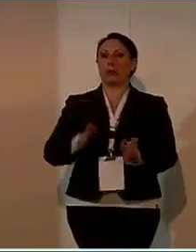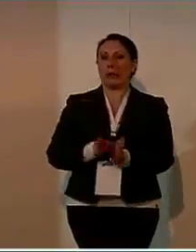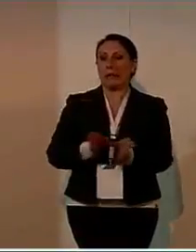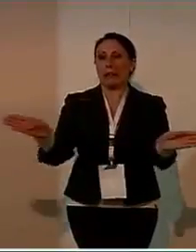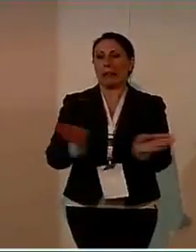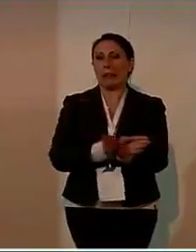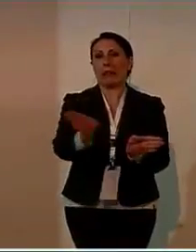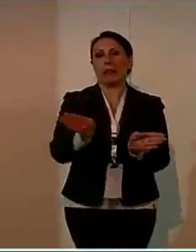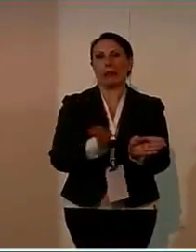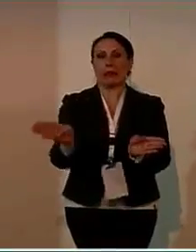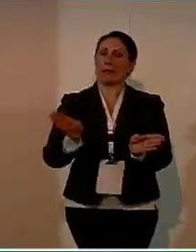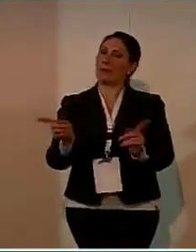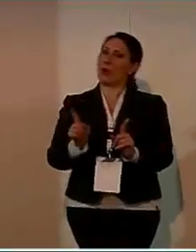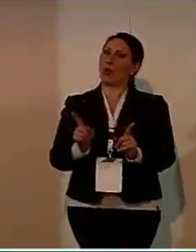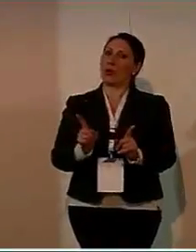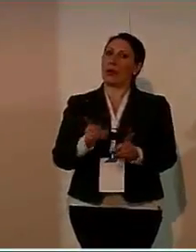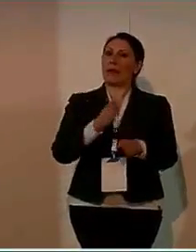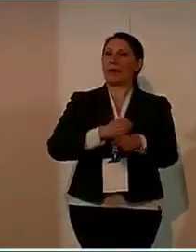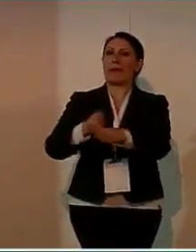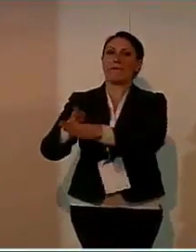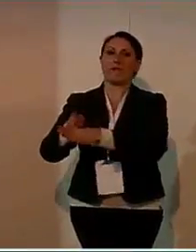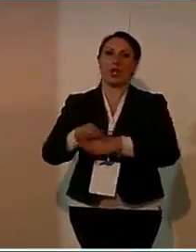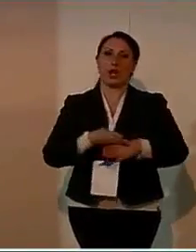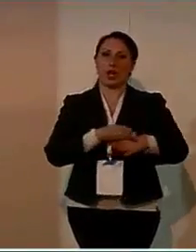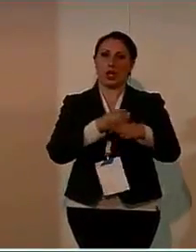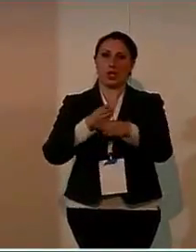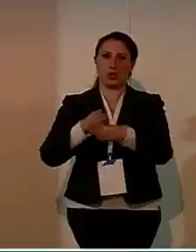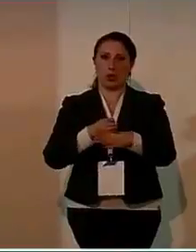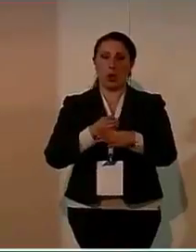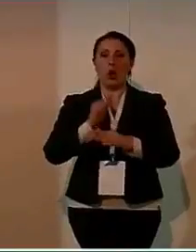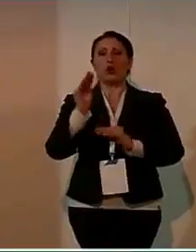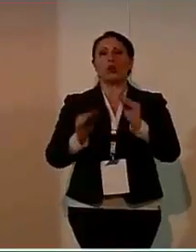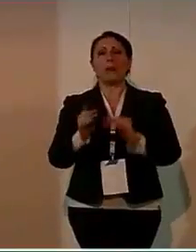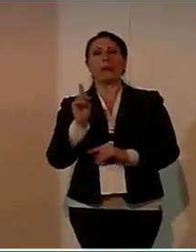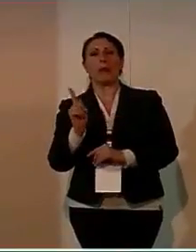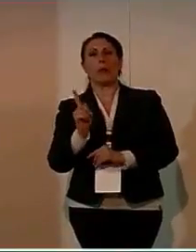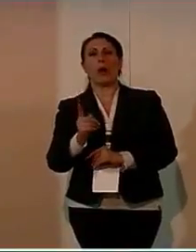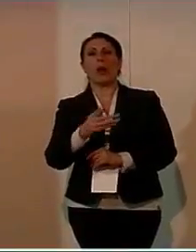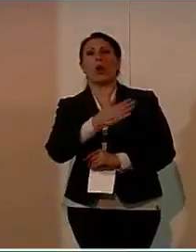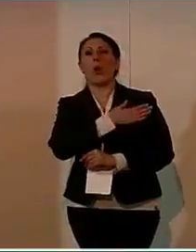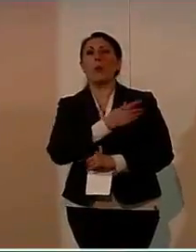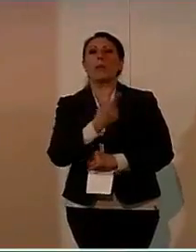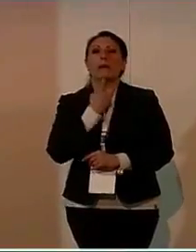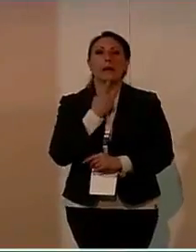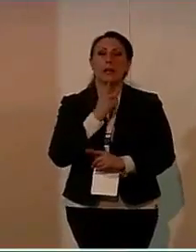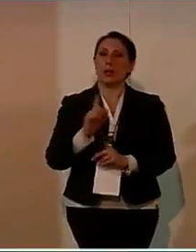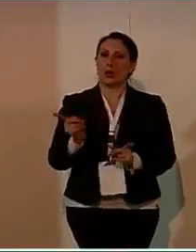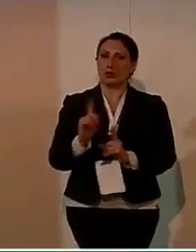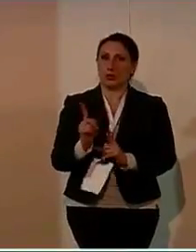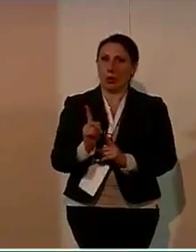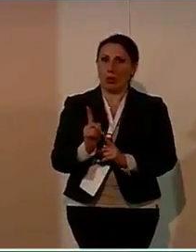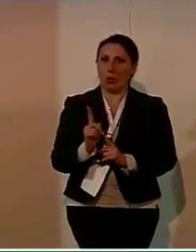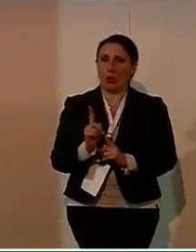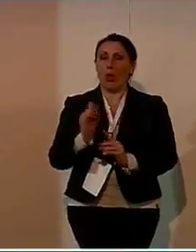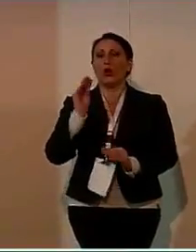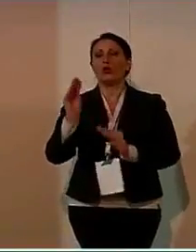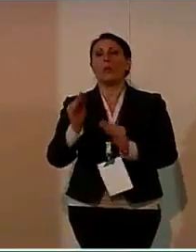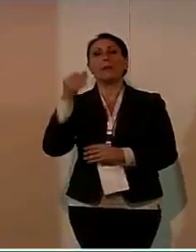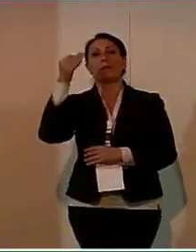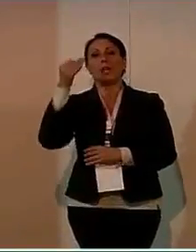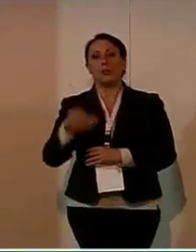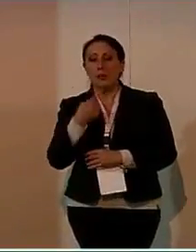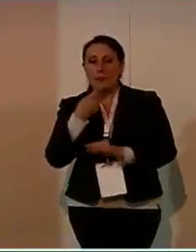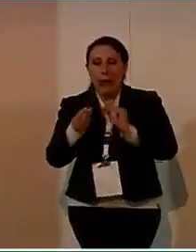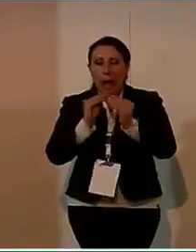giusta non sia per colpa di chi è potuto accadere la domanda giusta e come si ripara un danno che può